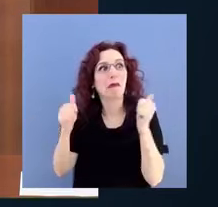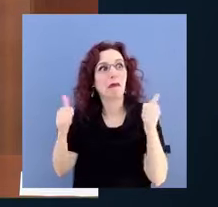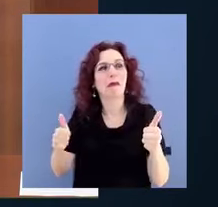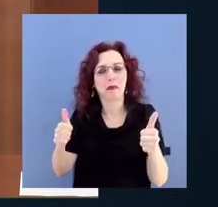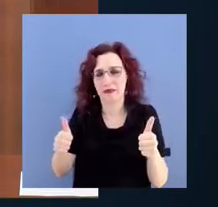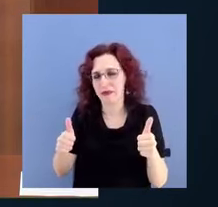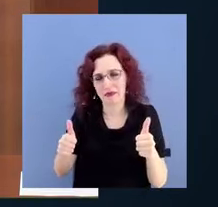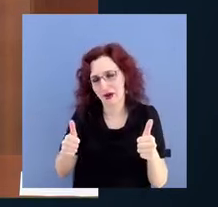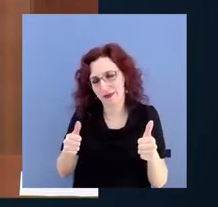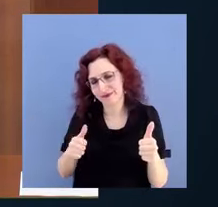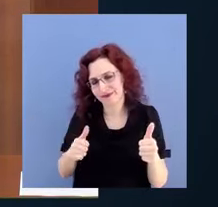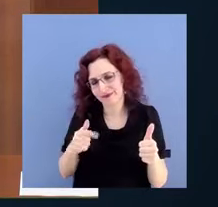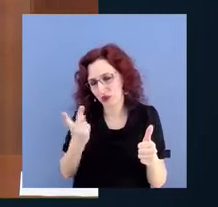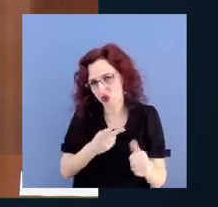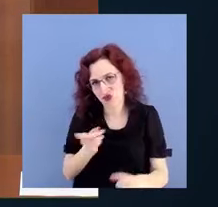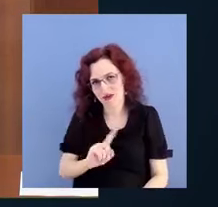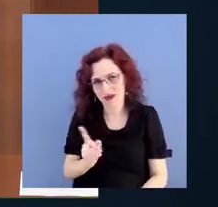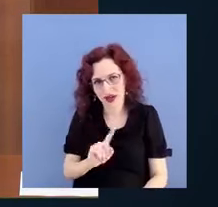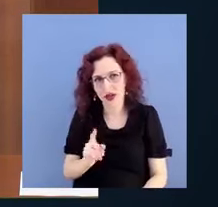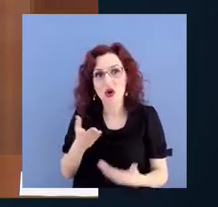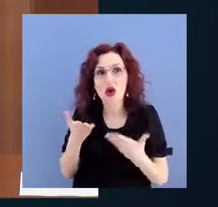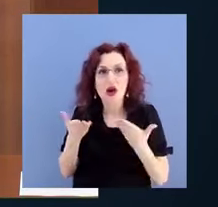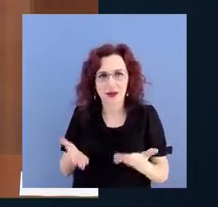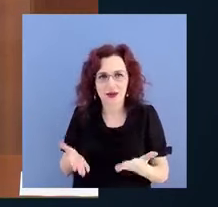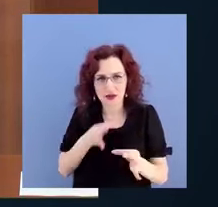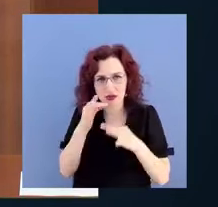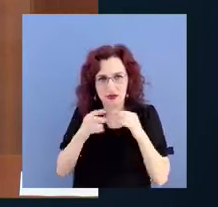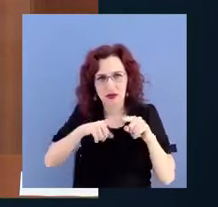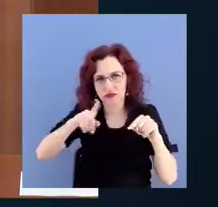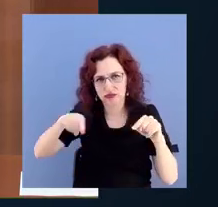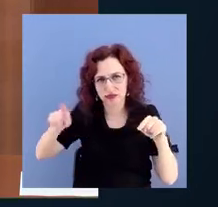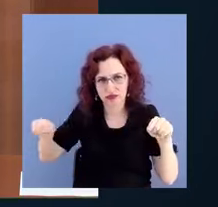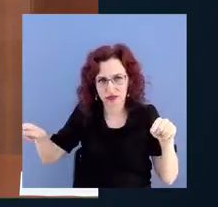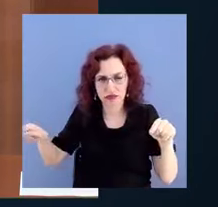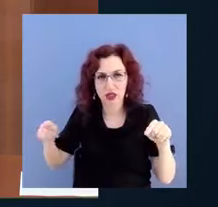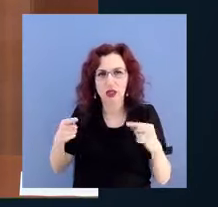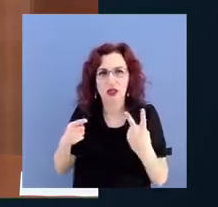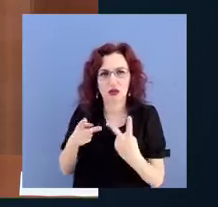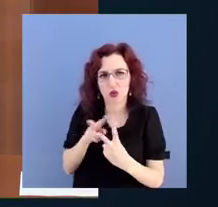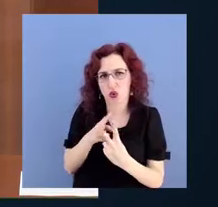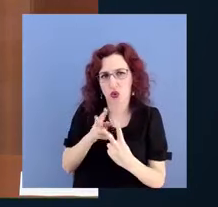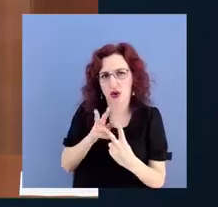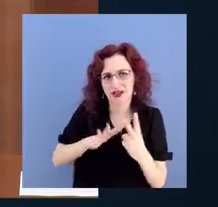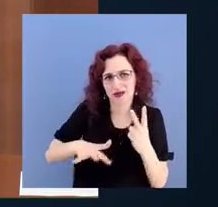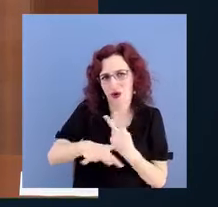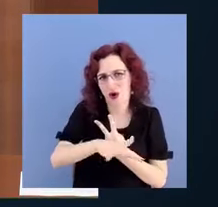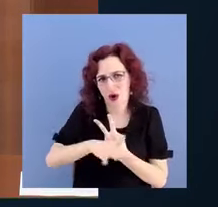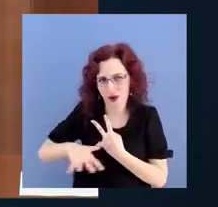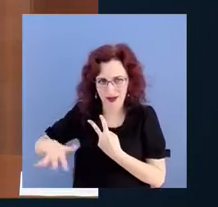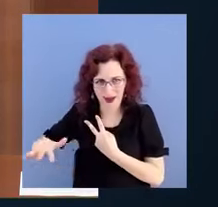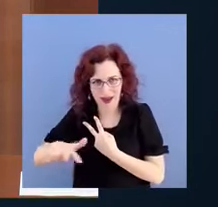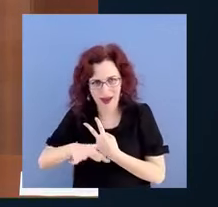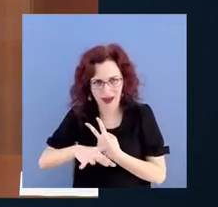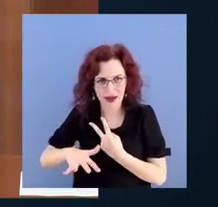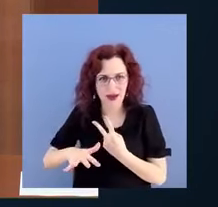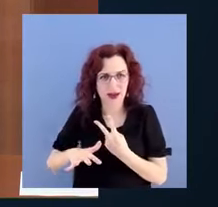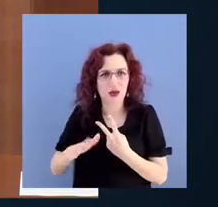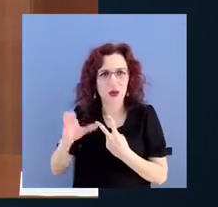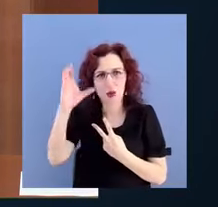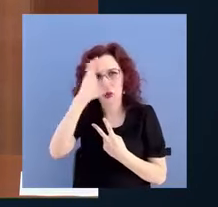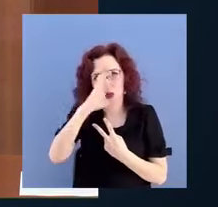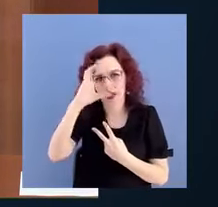nessuno l'alimentazione turistica nei due territori di cui stiamo parlando lo scorso anno quindi la